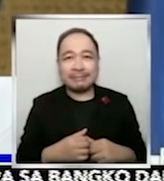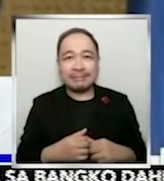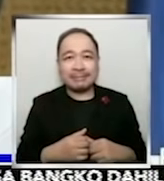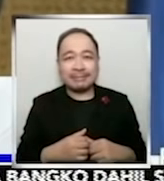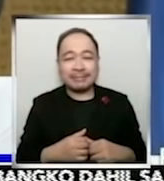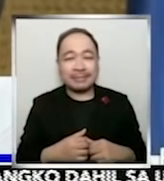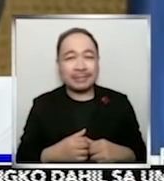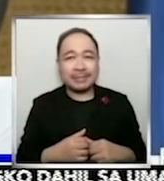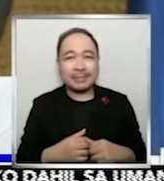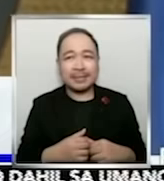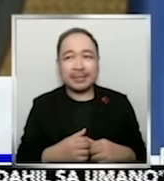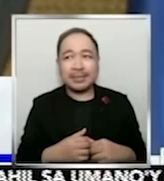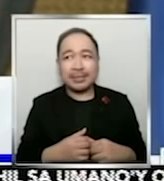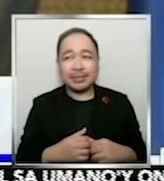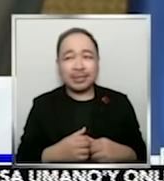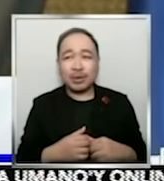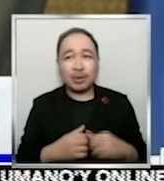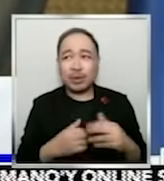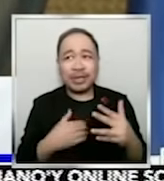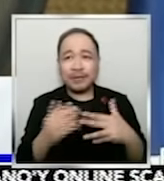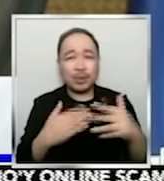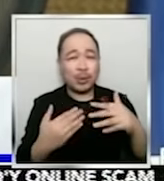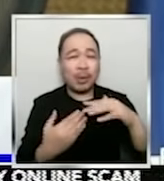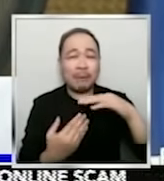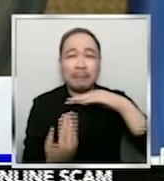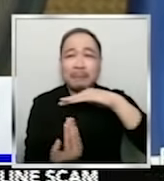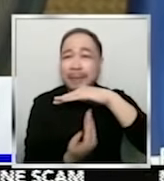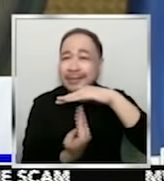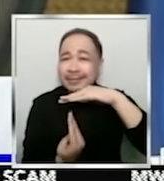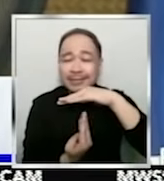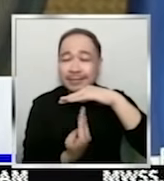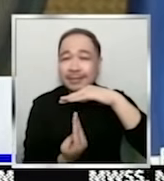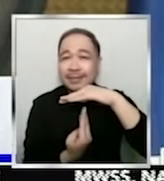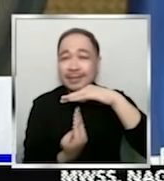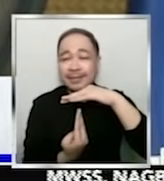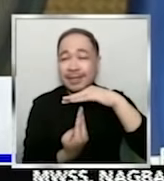basta the fundamentals yung ano of what